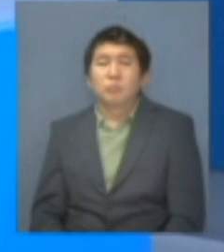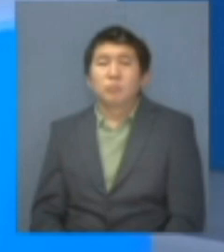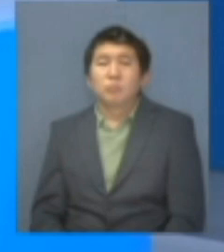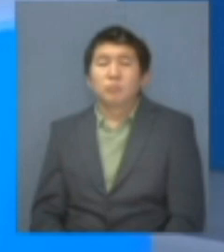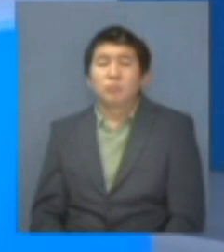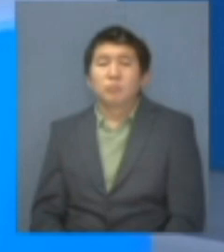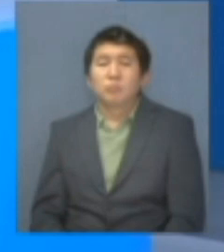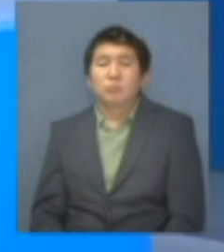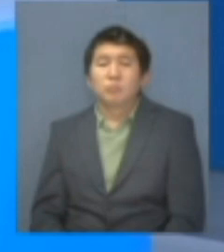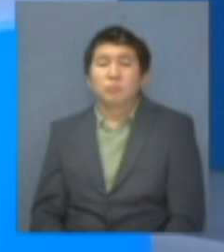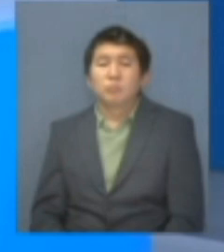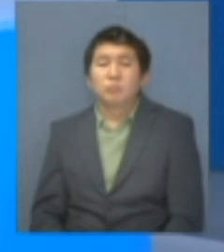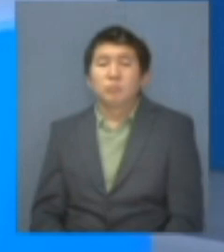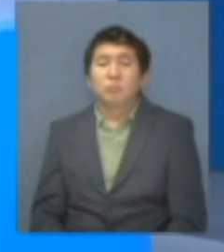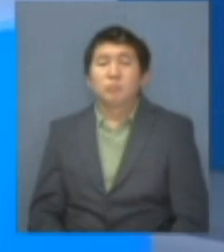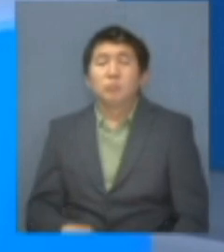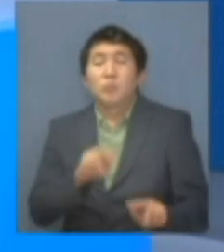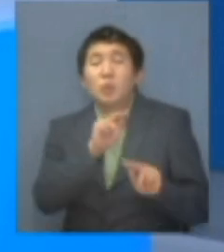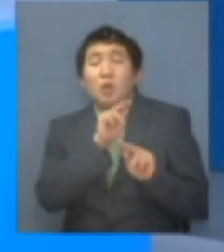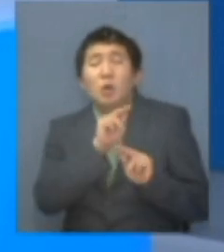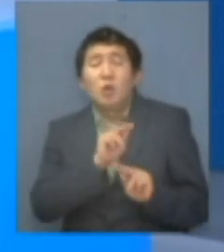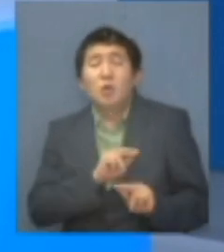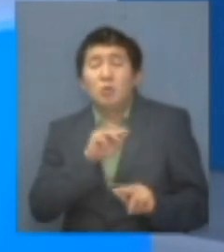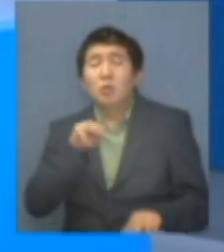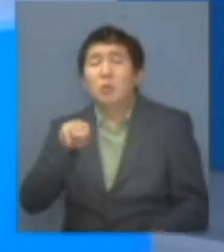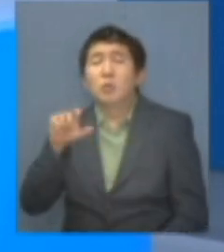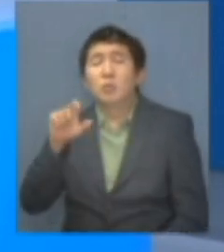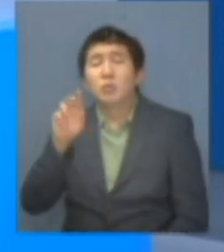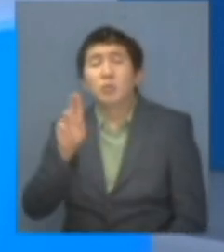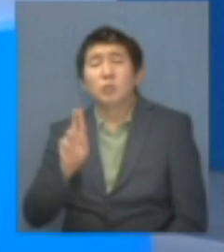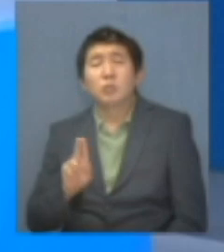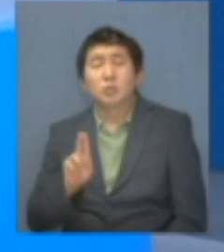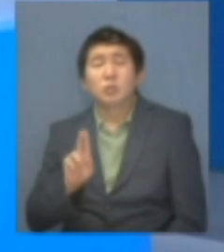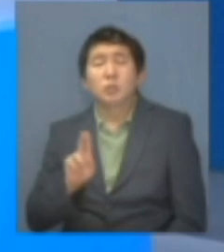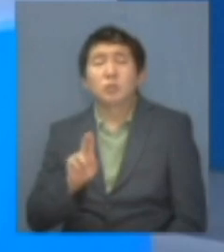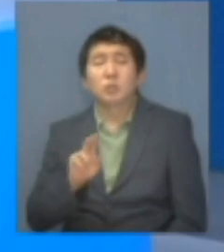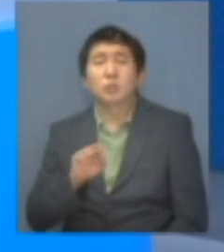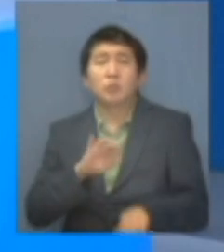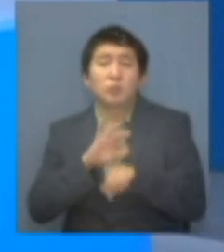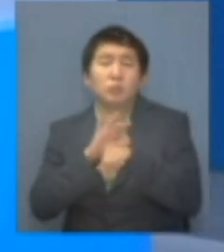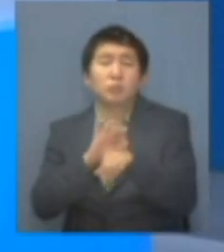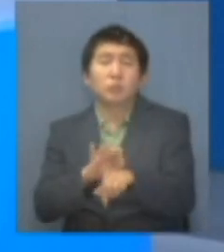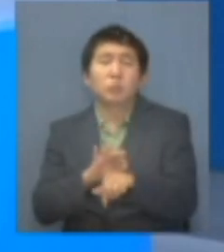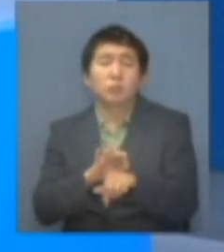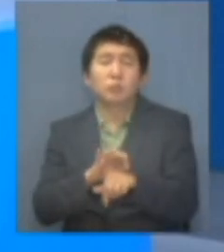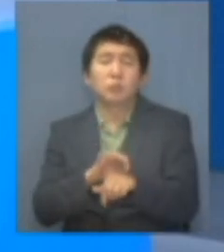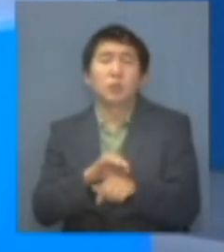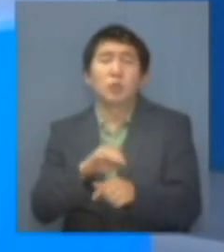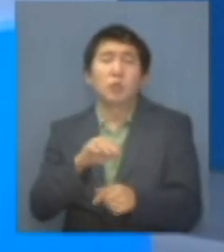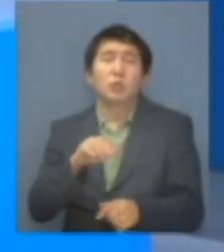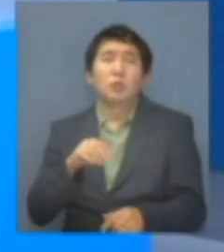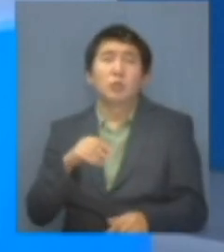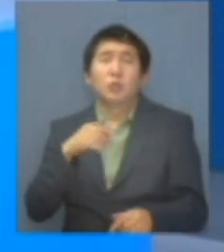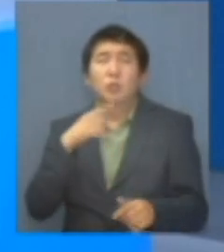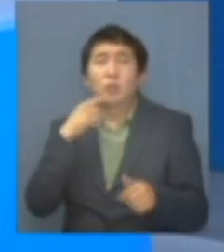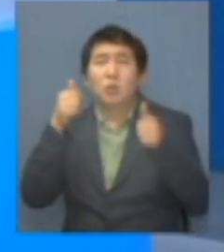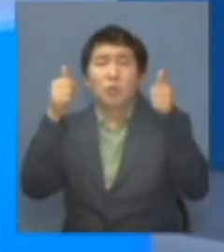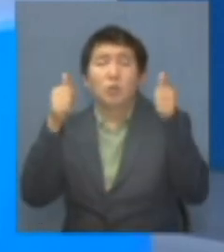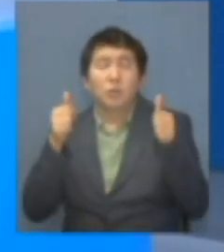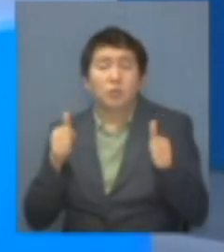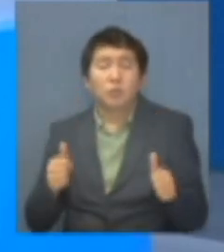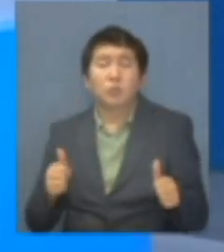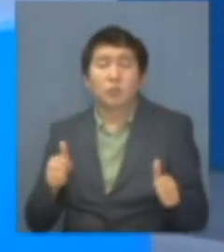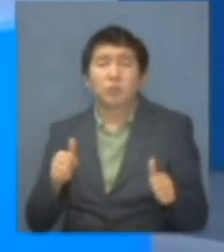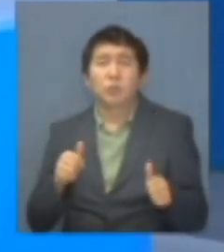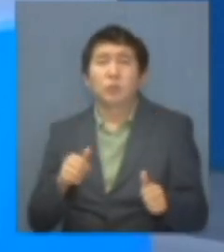Перейдем к новостям региона. Работы на Риддерской ТЭЦ идут согласно графику. По словам ответственных лиц, ремонт котла агрегатов